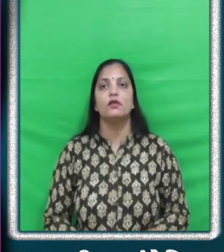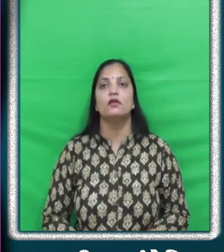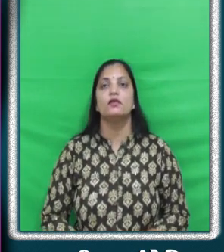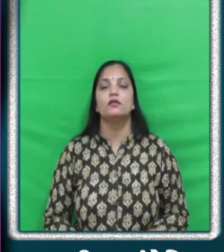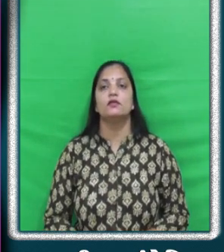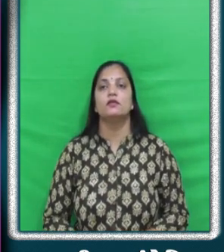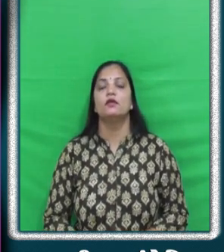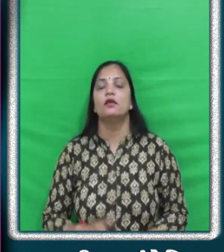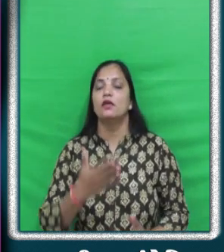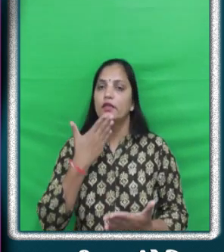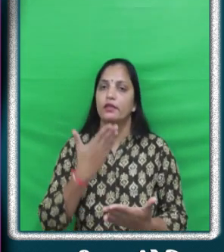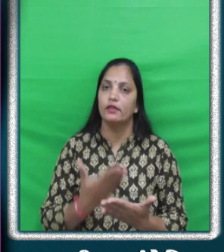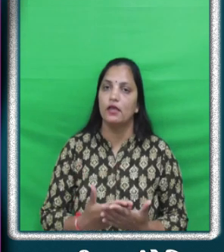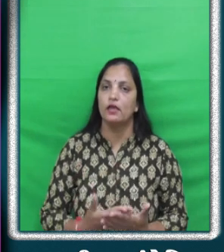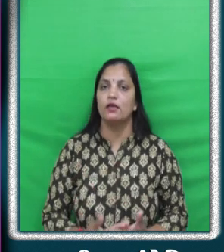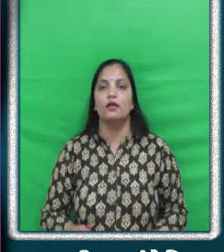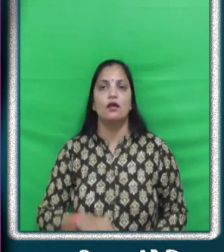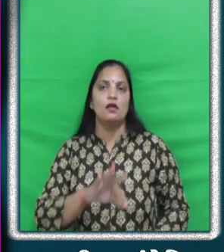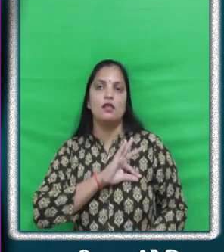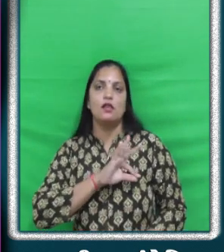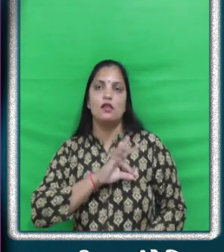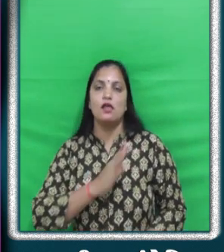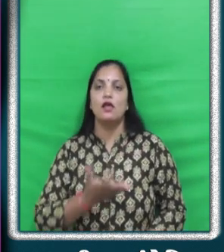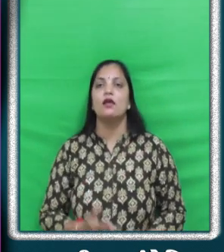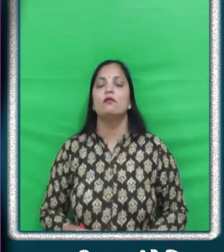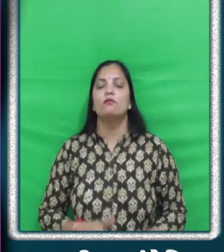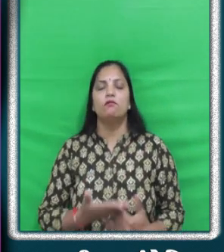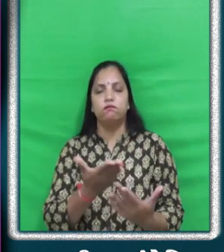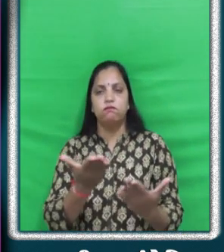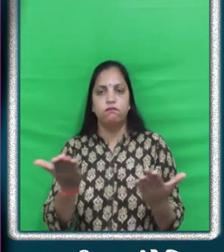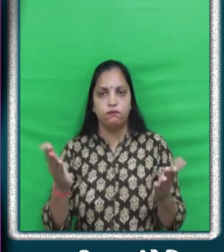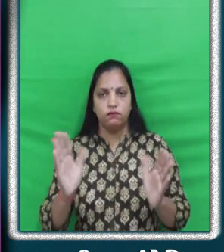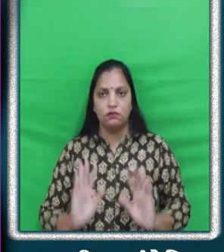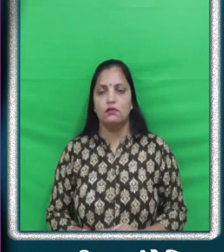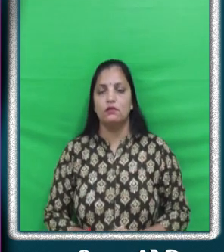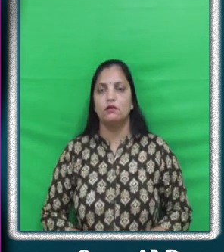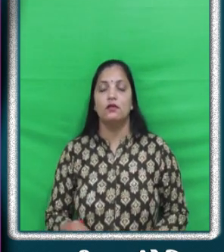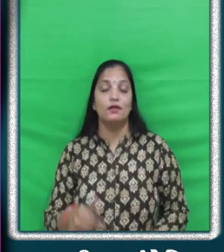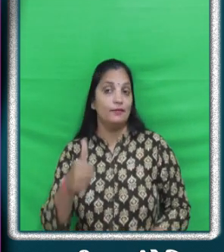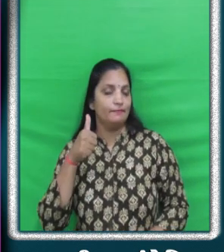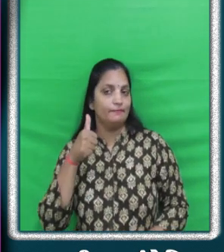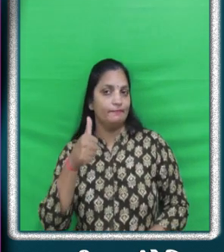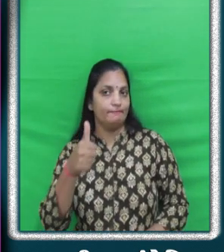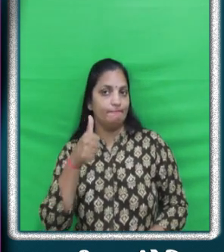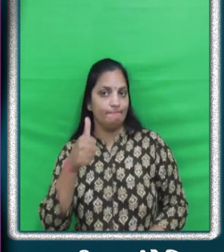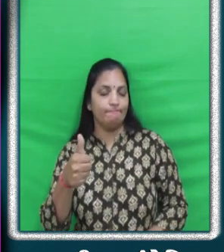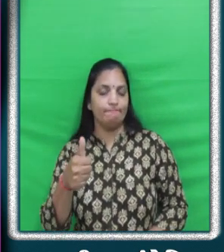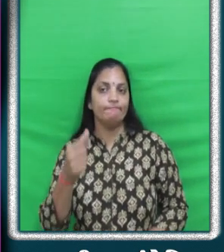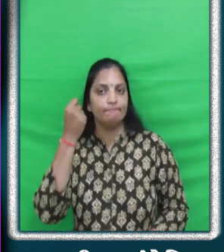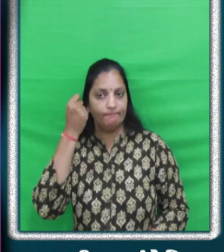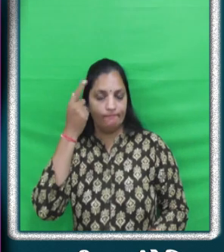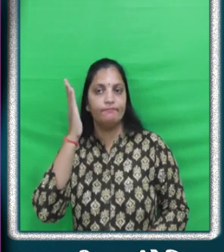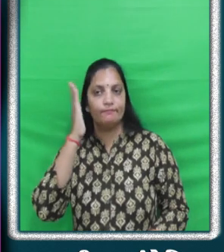માટે કહેવા માટે થેન્ક યુ. લાઈક કરી રહ્યા છે ઘણા બધા, મને થંબ કરીને જણાવી રહ્યા